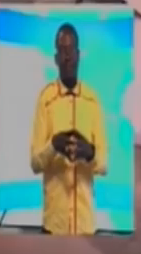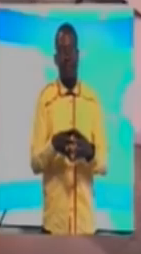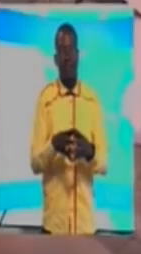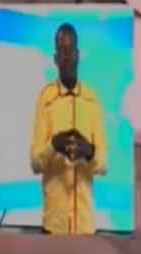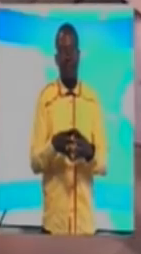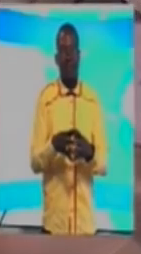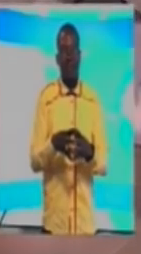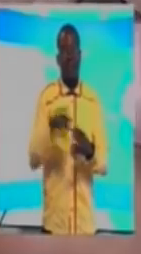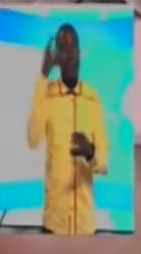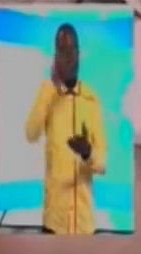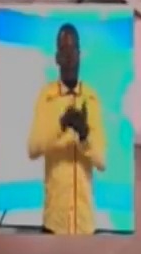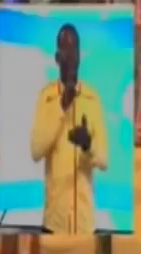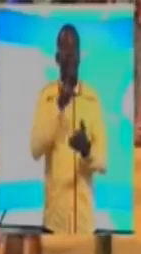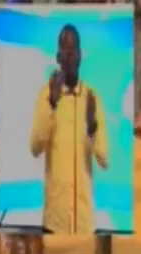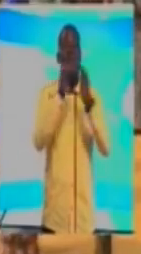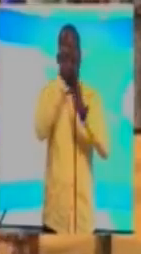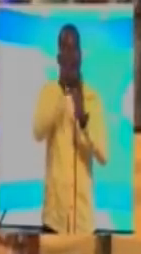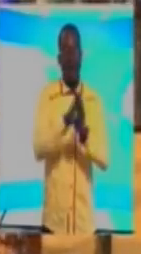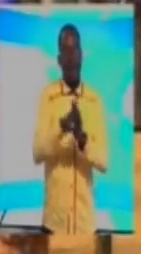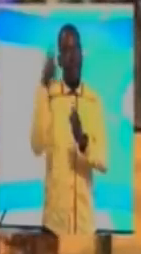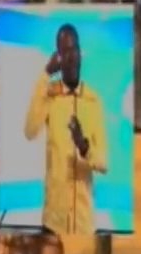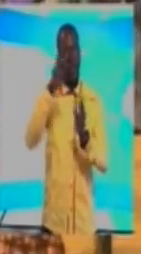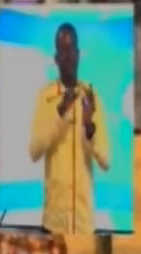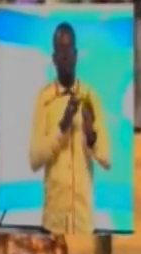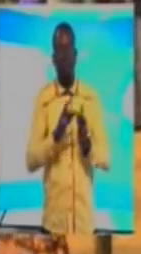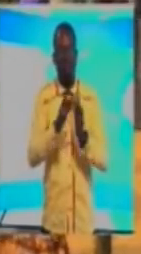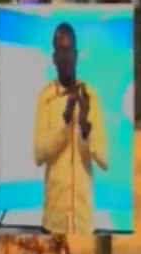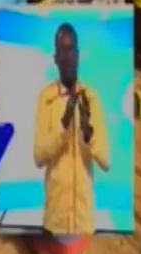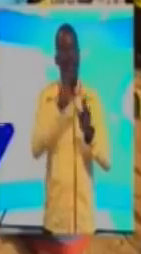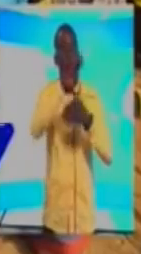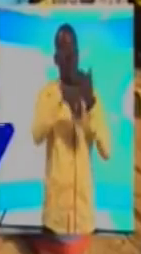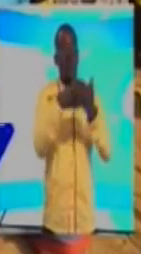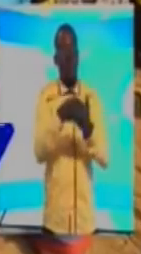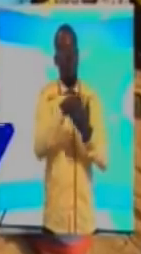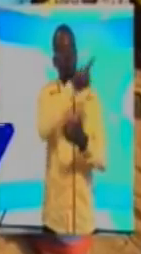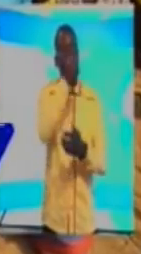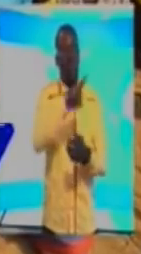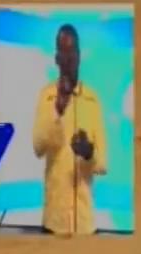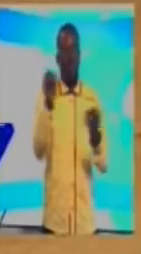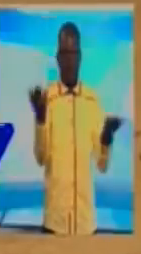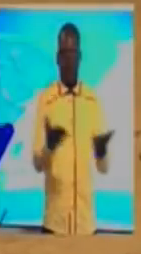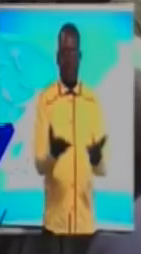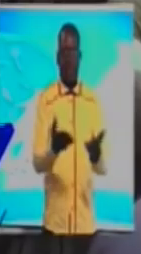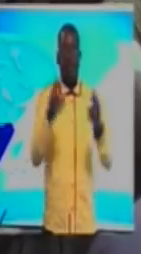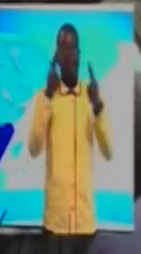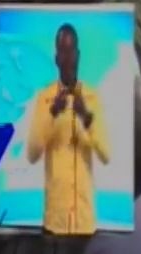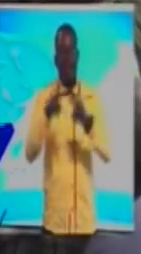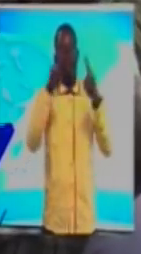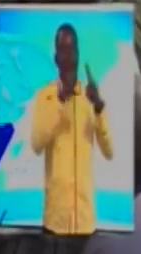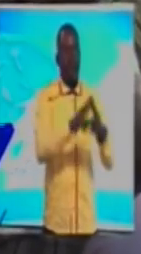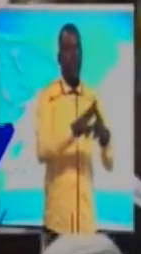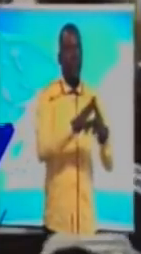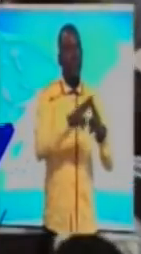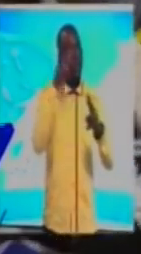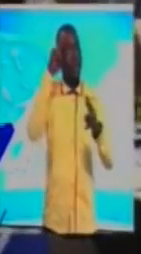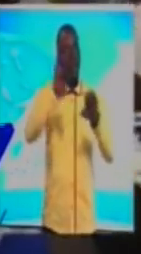Le Nabaska, c'est également l'occasion de resserrer les liens. Et tous les Zugrantenga étaient là, village par village,